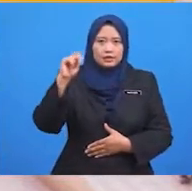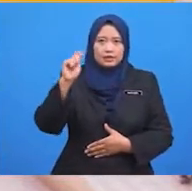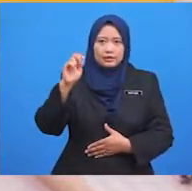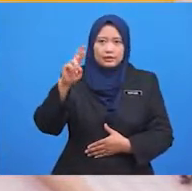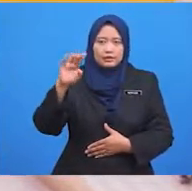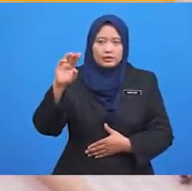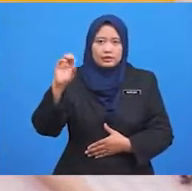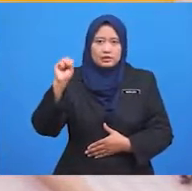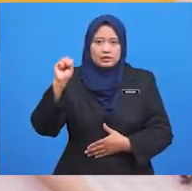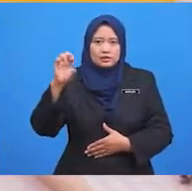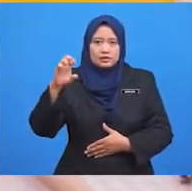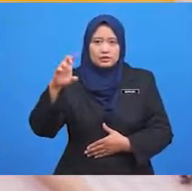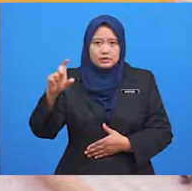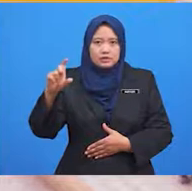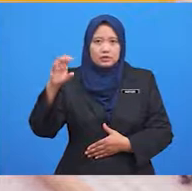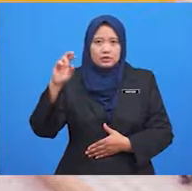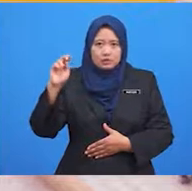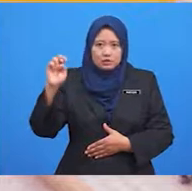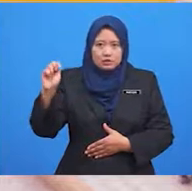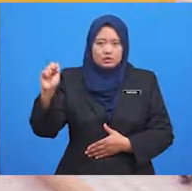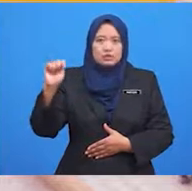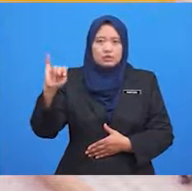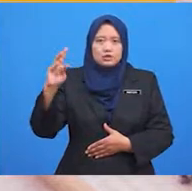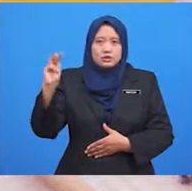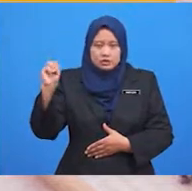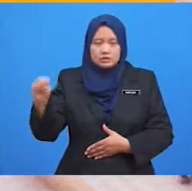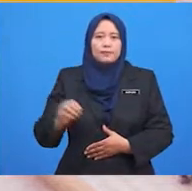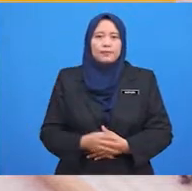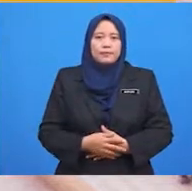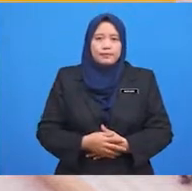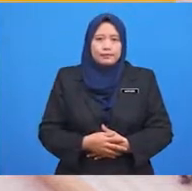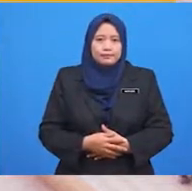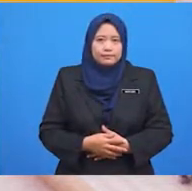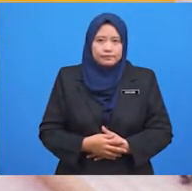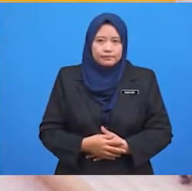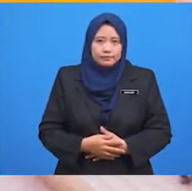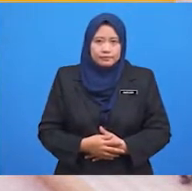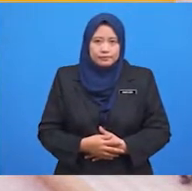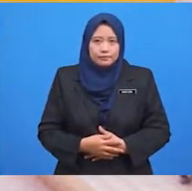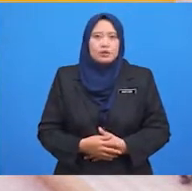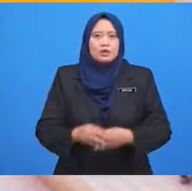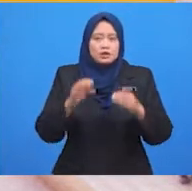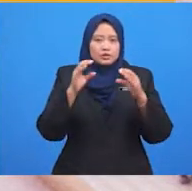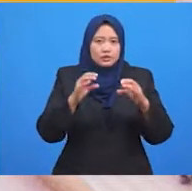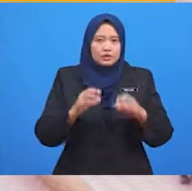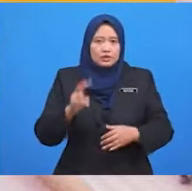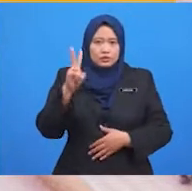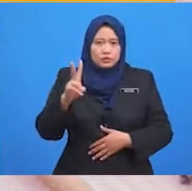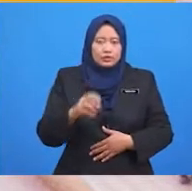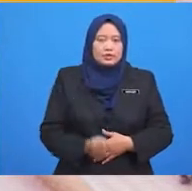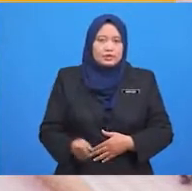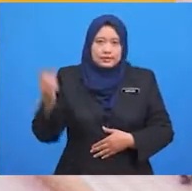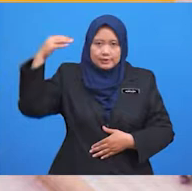bahagian otot ini. Kedua-dua prop ini tidak akan bergerak. Cara yang kedua adalah